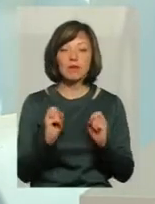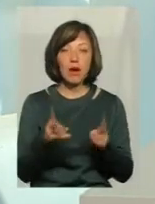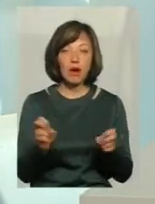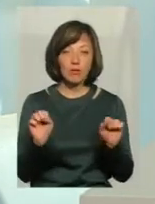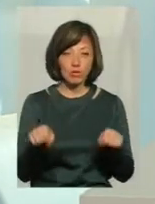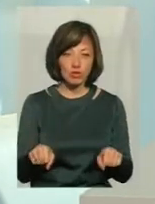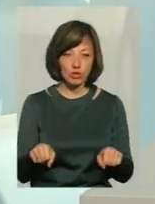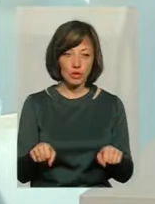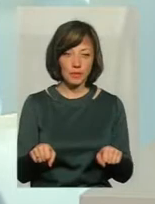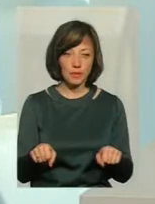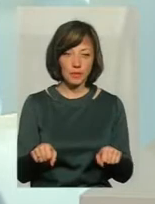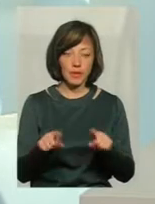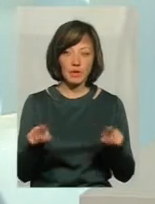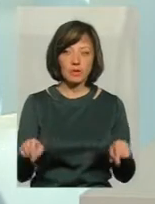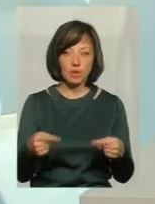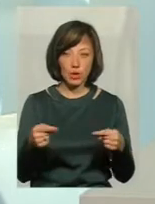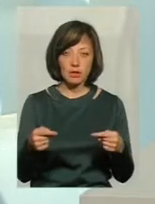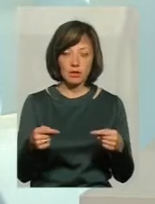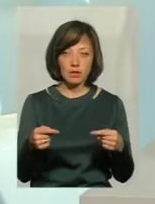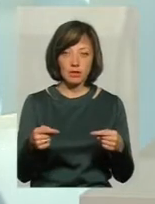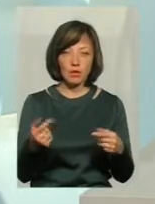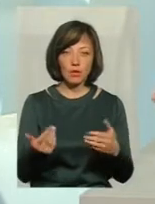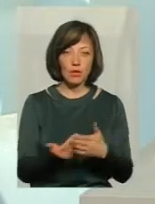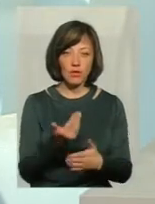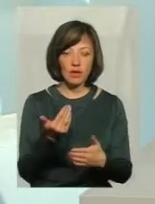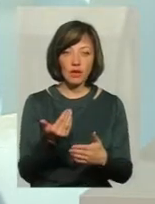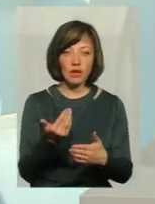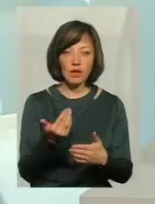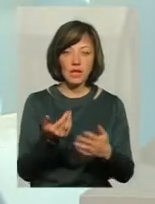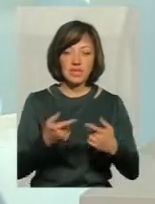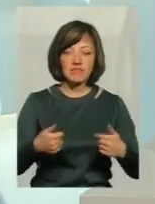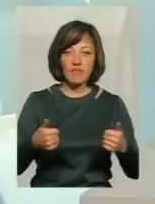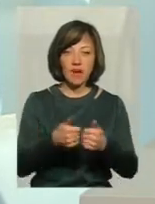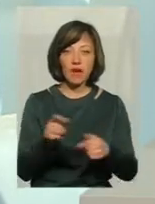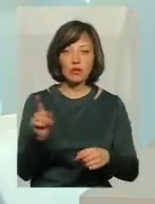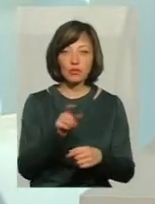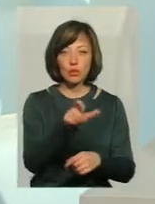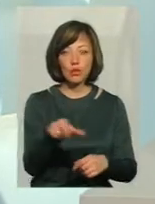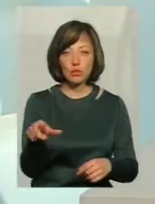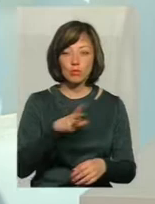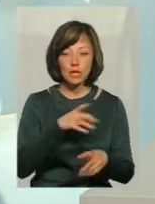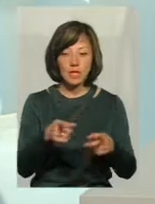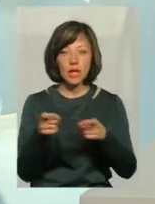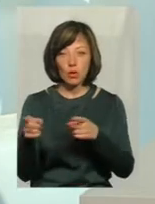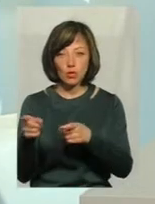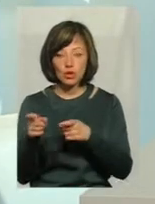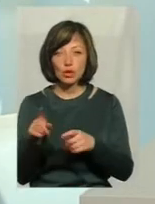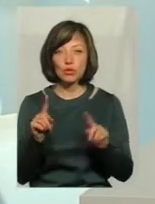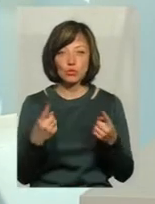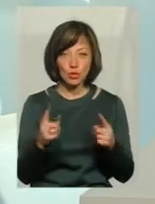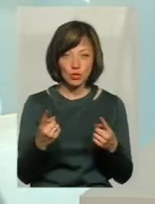можна створити нові ніші, нові сфери для того, щоб люди були залучені. Тому